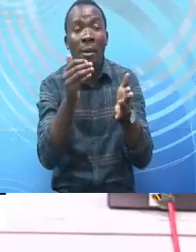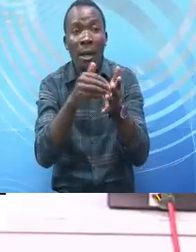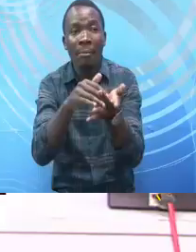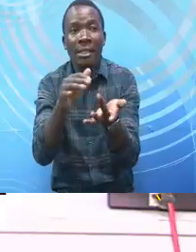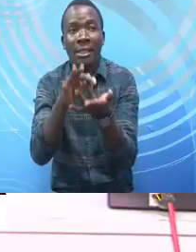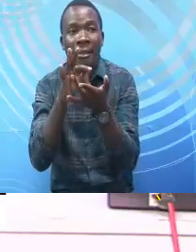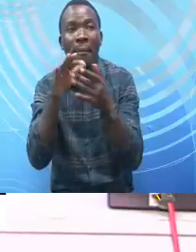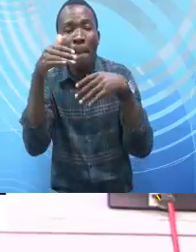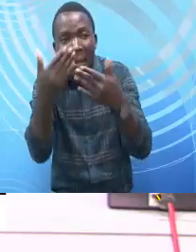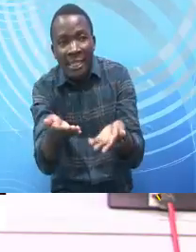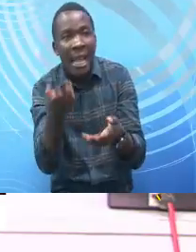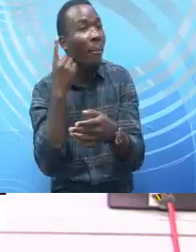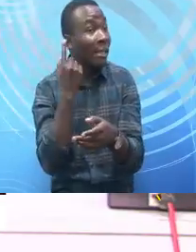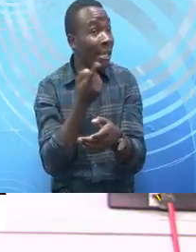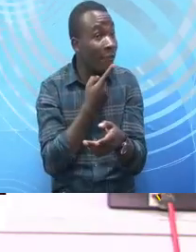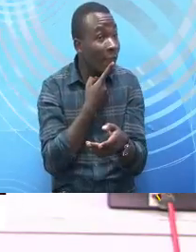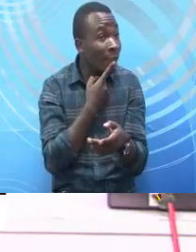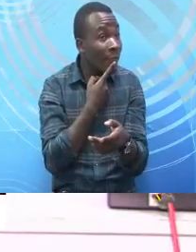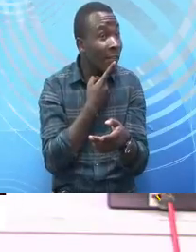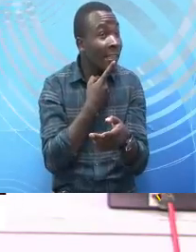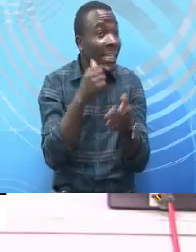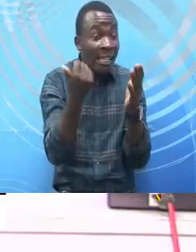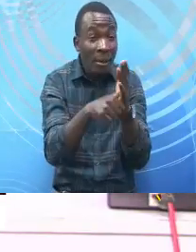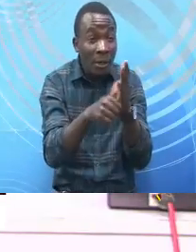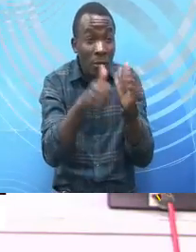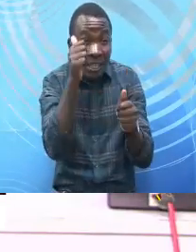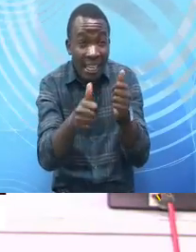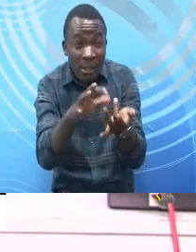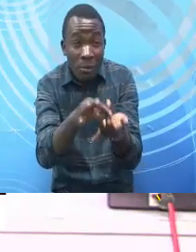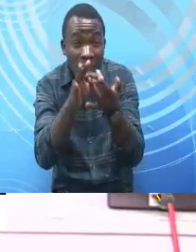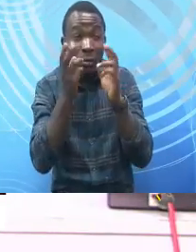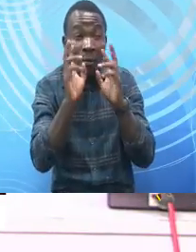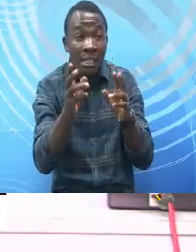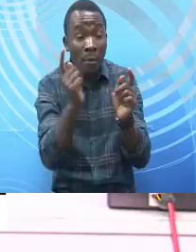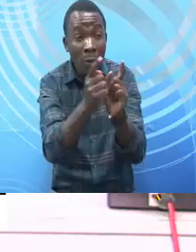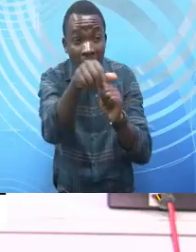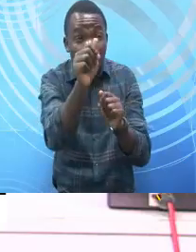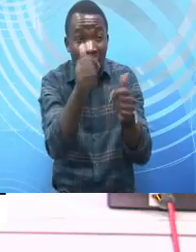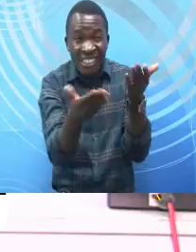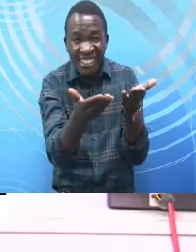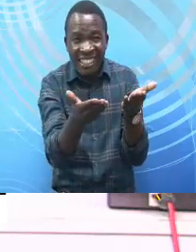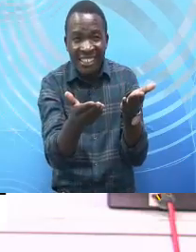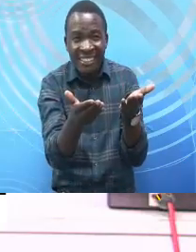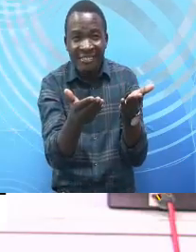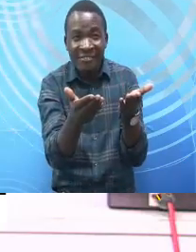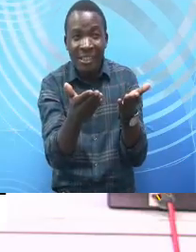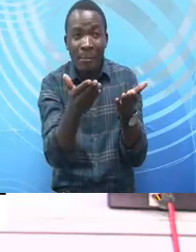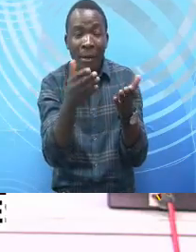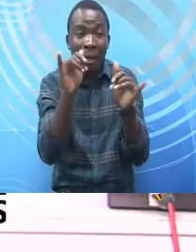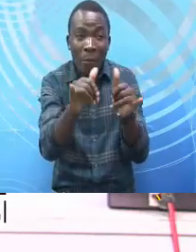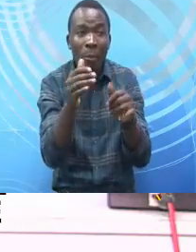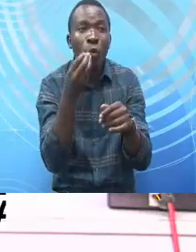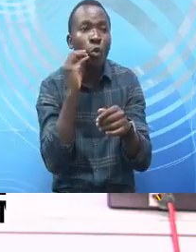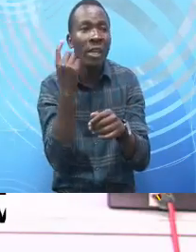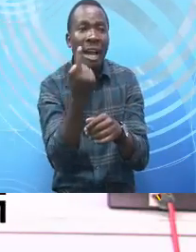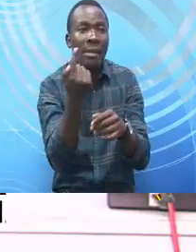bwo kutavuga, hari umwihariko wabonye w'ibibazo bagize mu gihe twari muri guma mu rugo ya mbere ndetse bishobora